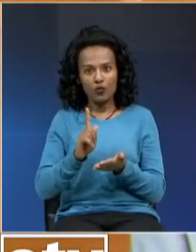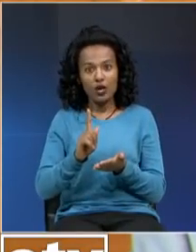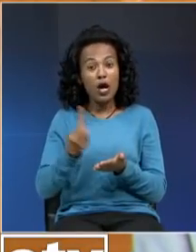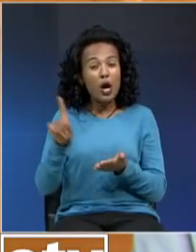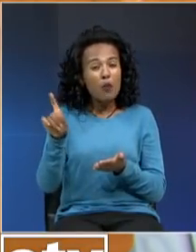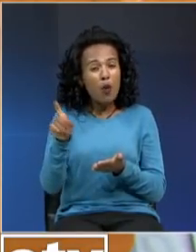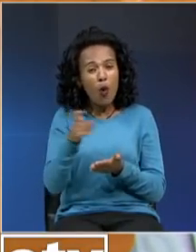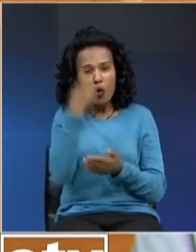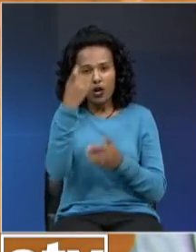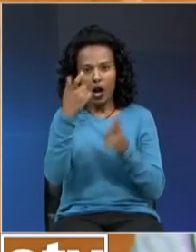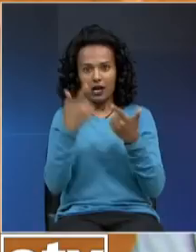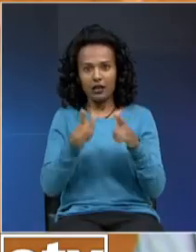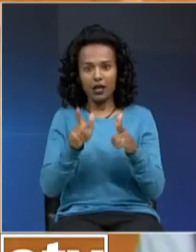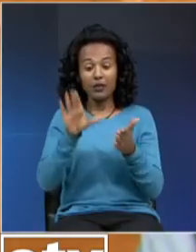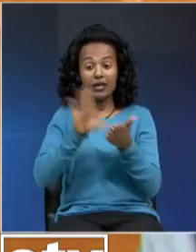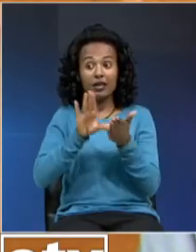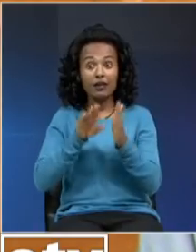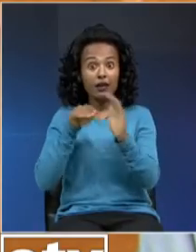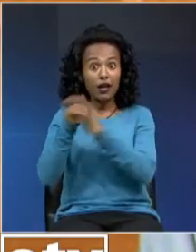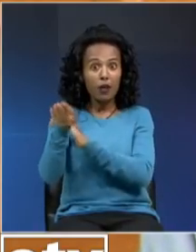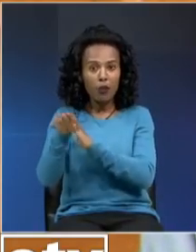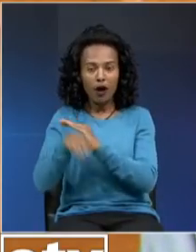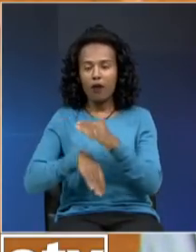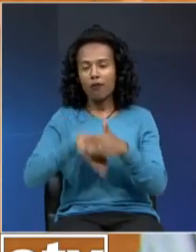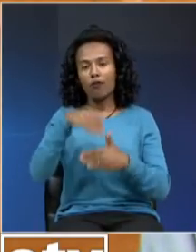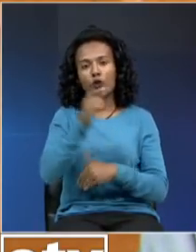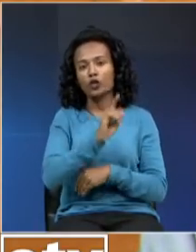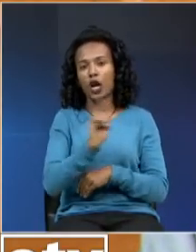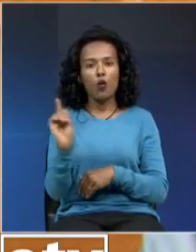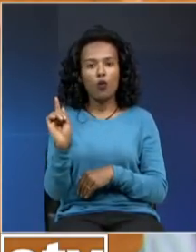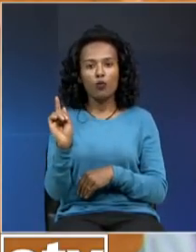በሆነ አጋጣሚ ገጠር ከገባ